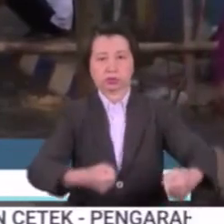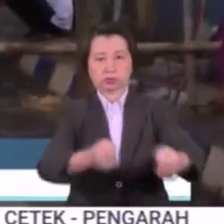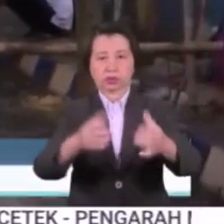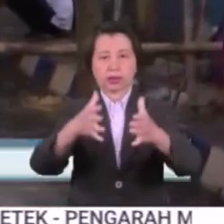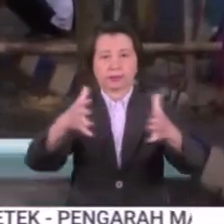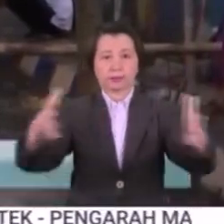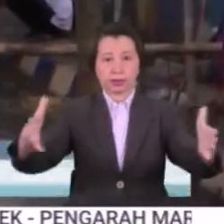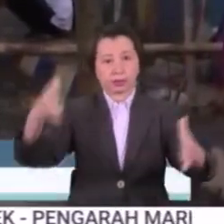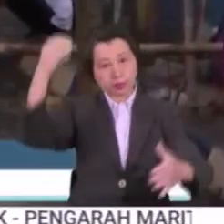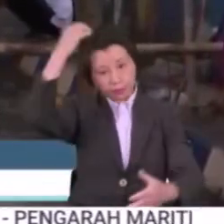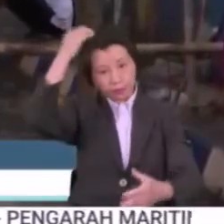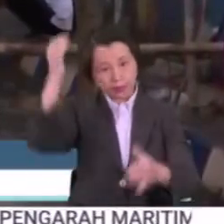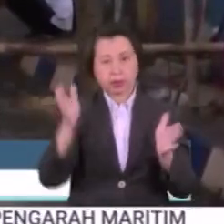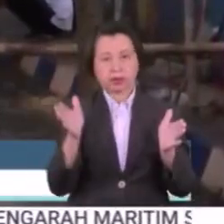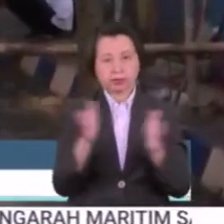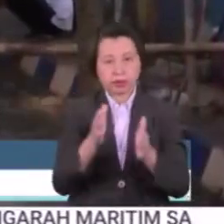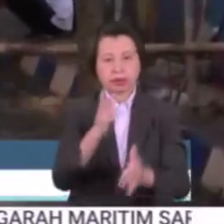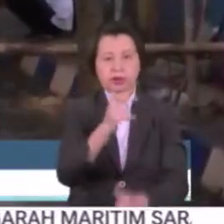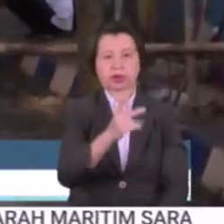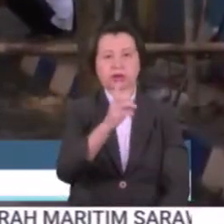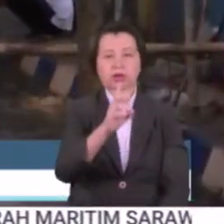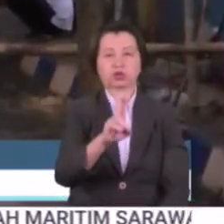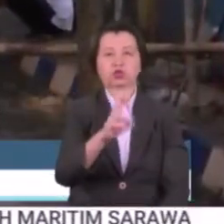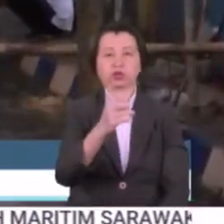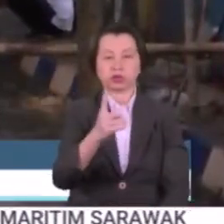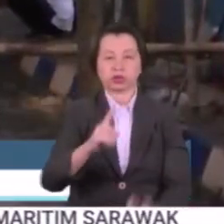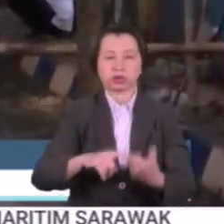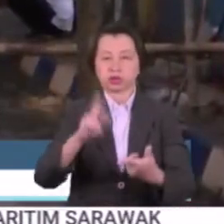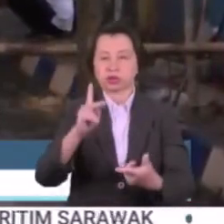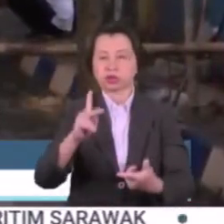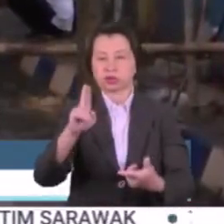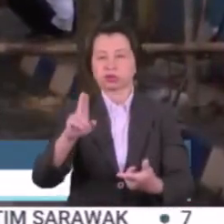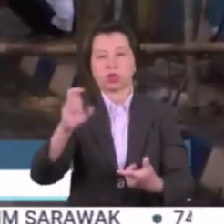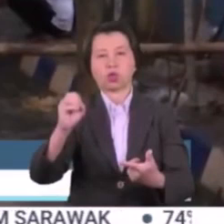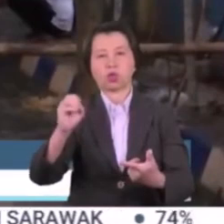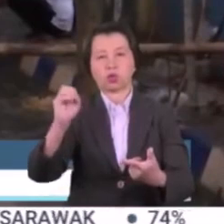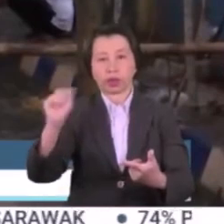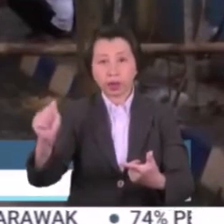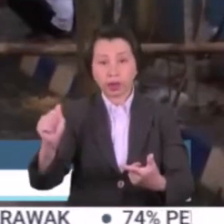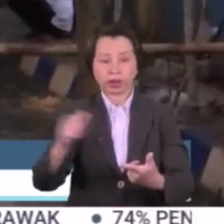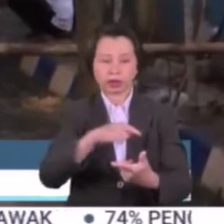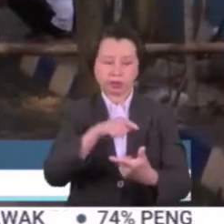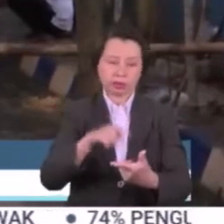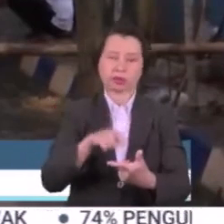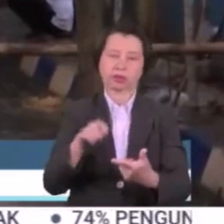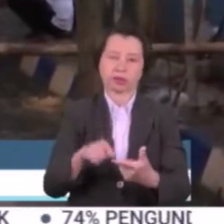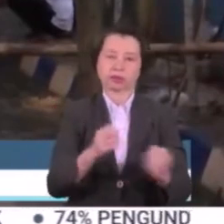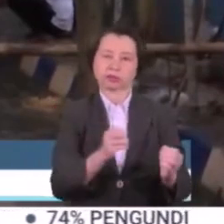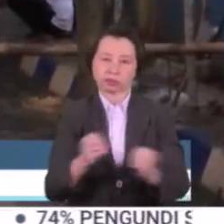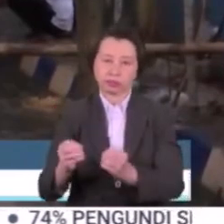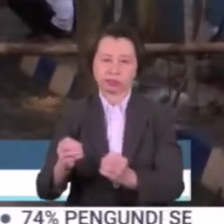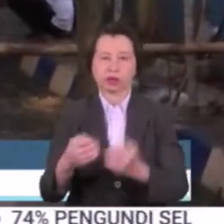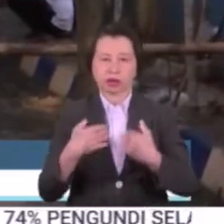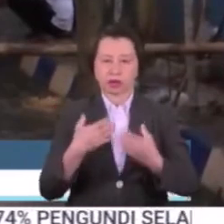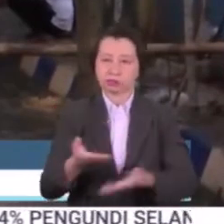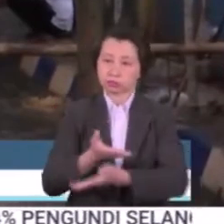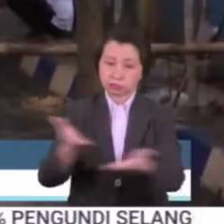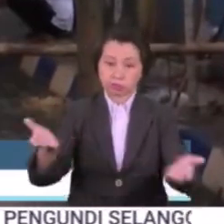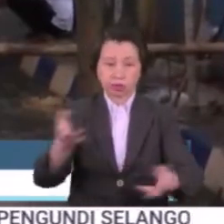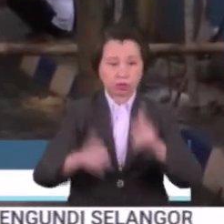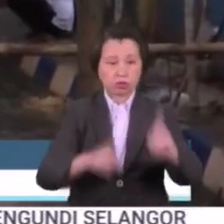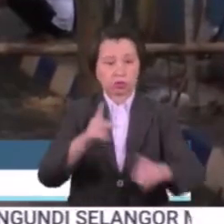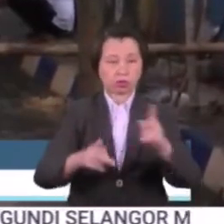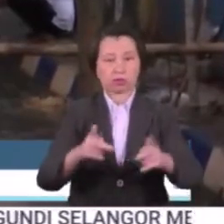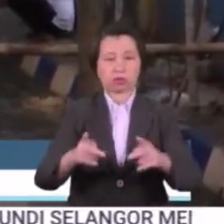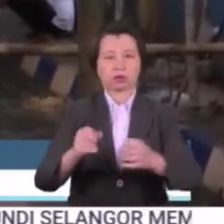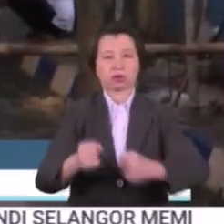lokasi Mini ke Yudi dan Kei eoa dan sudah tentu ia akan menjadi tumpuan warga sekitar sungai besar